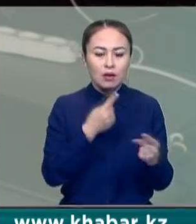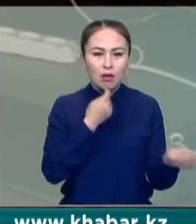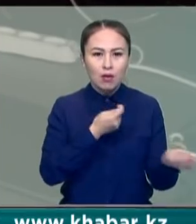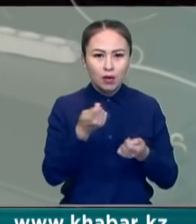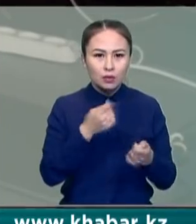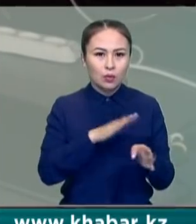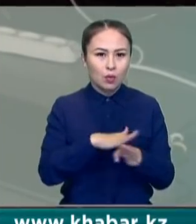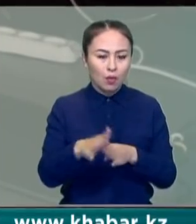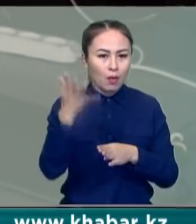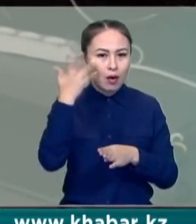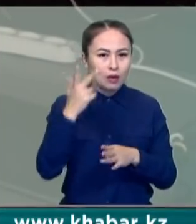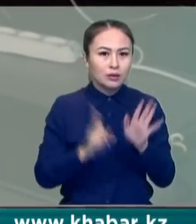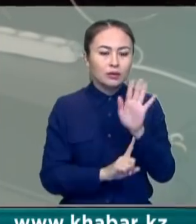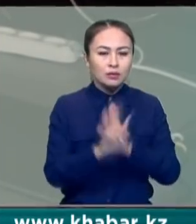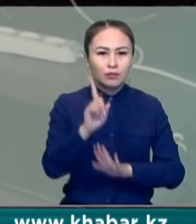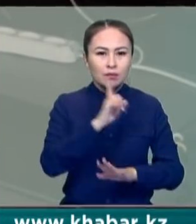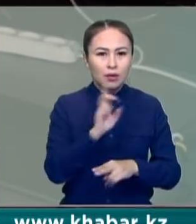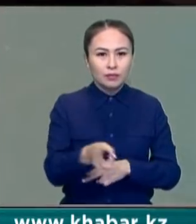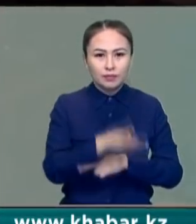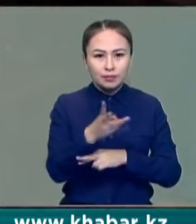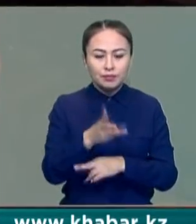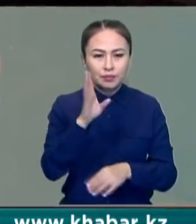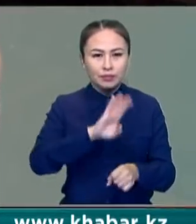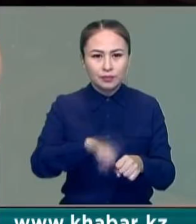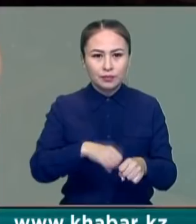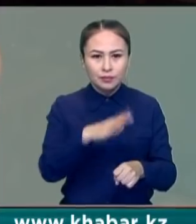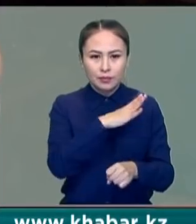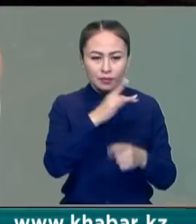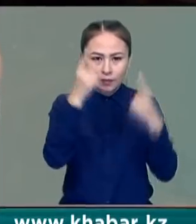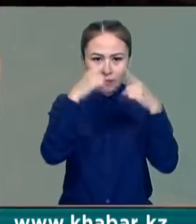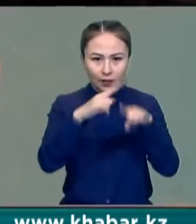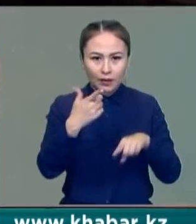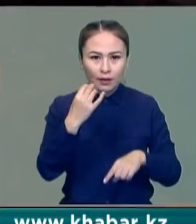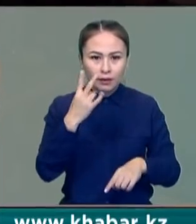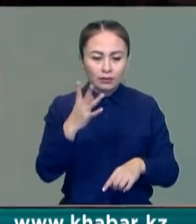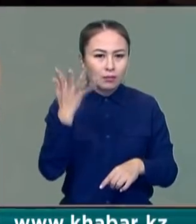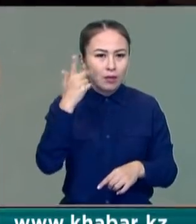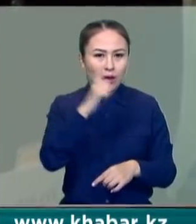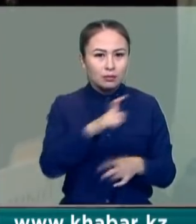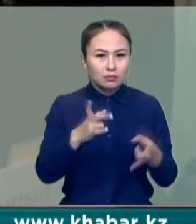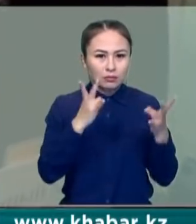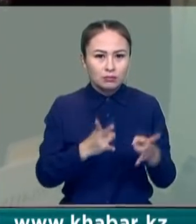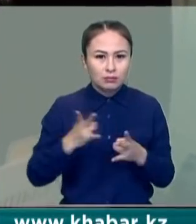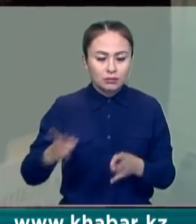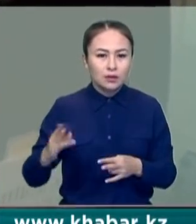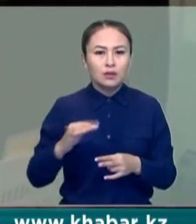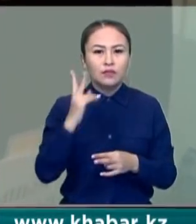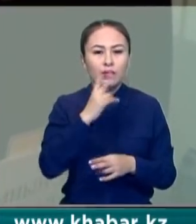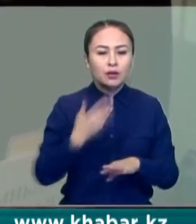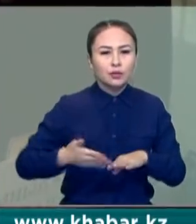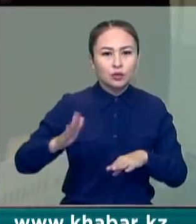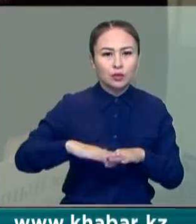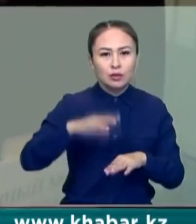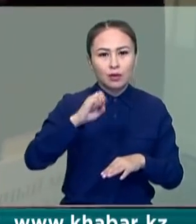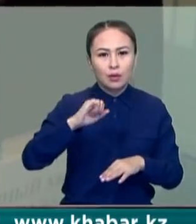жүйесі іске қосылып, қозғалтқыштағы жалын сөндірілді. Техноген апаттан адамдар зардап шегуі мүмкін. Мына симуляторда ауыр